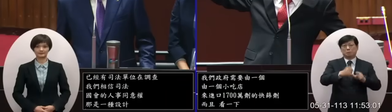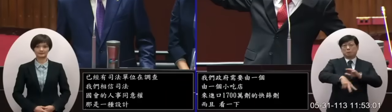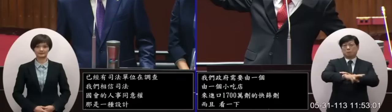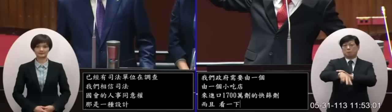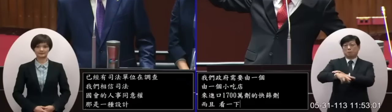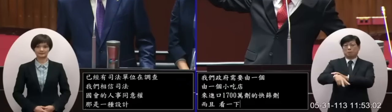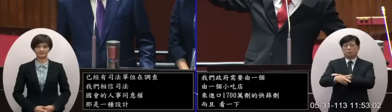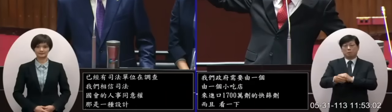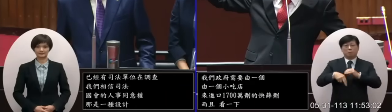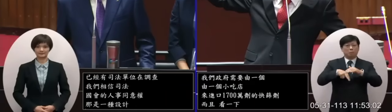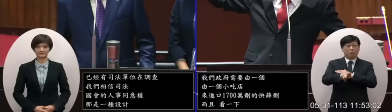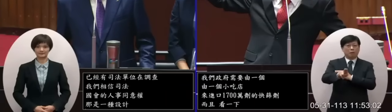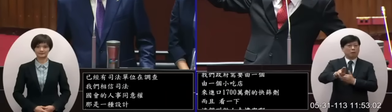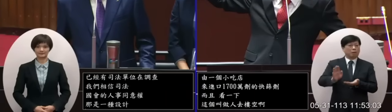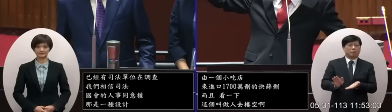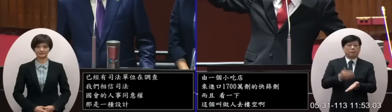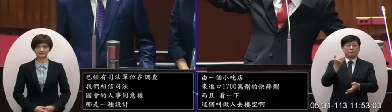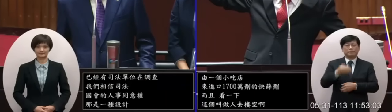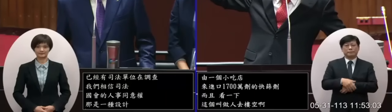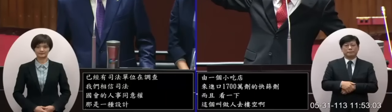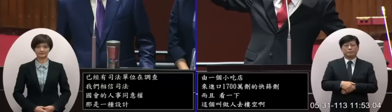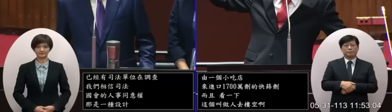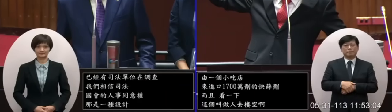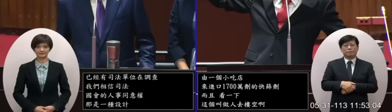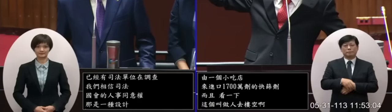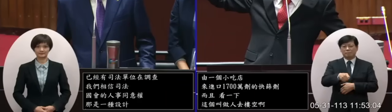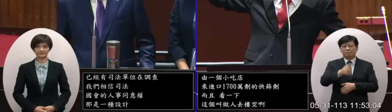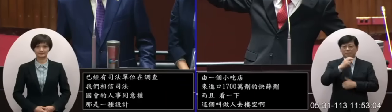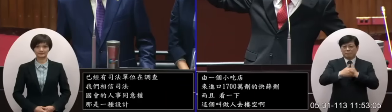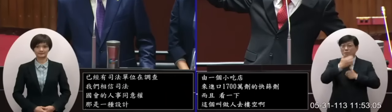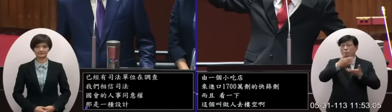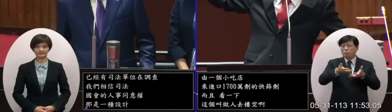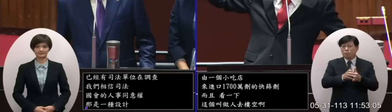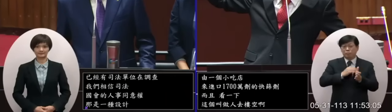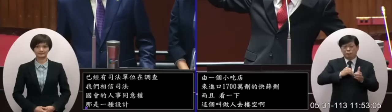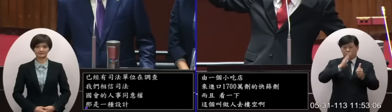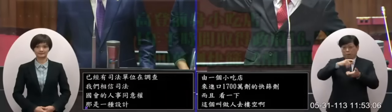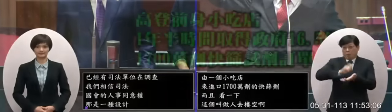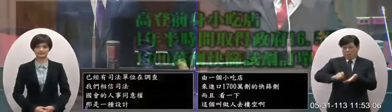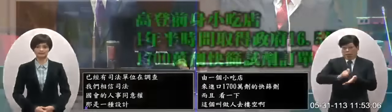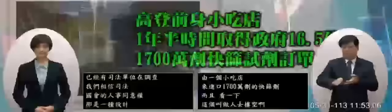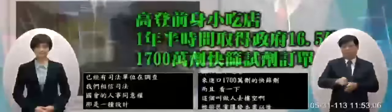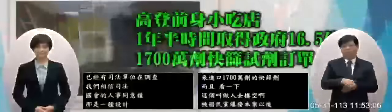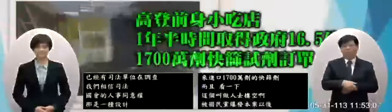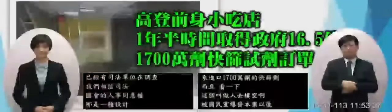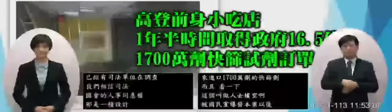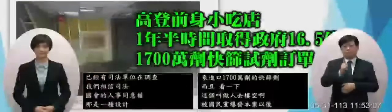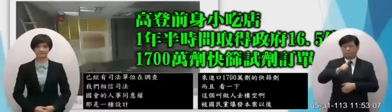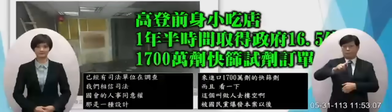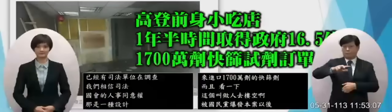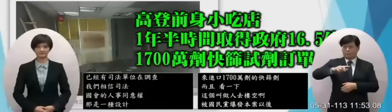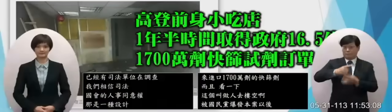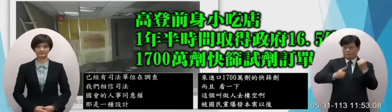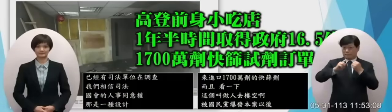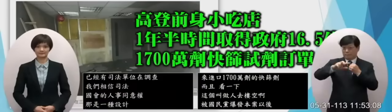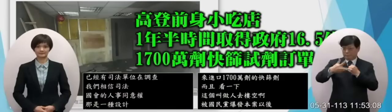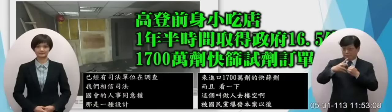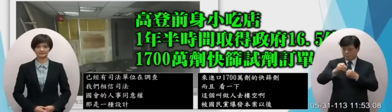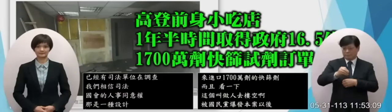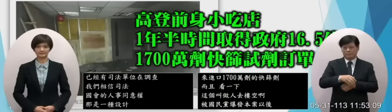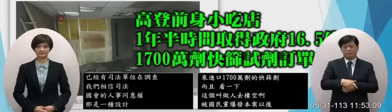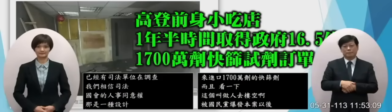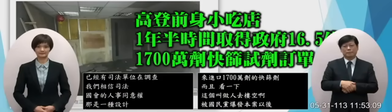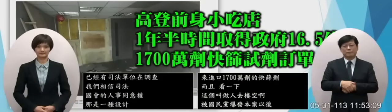楼空，逃得干干净净。这是我们卫福部招标的，好，1700万剂，